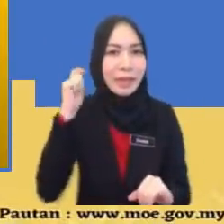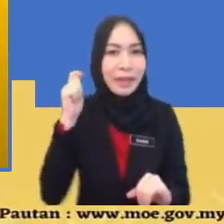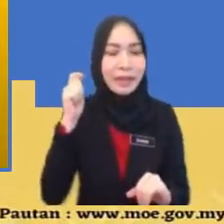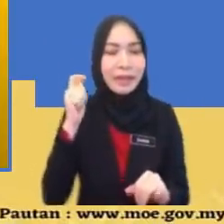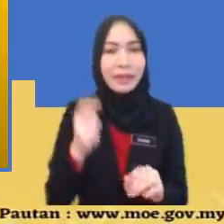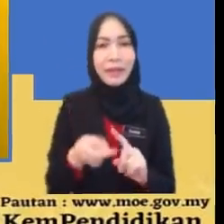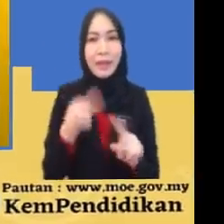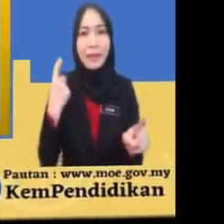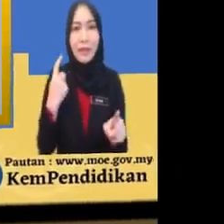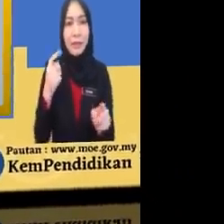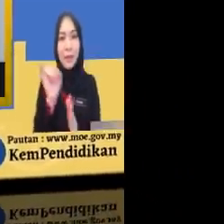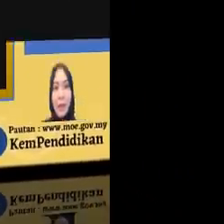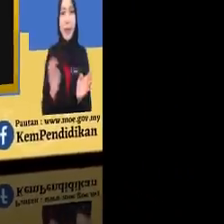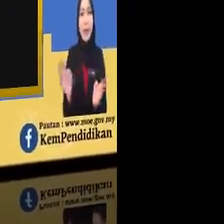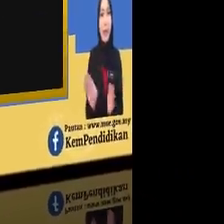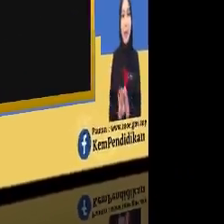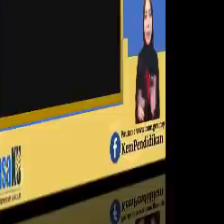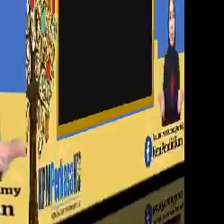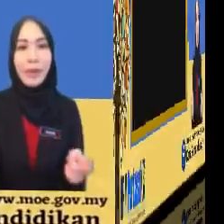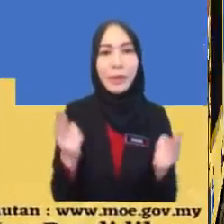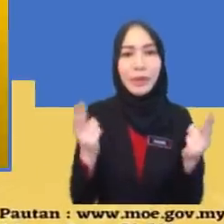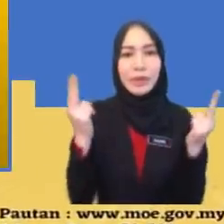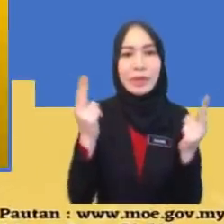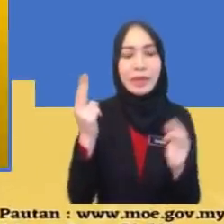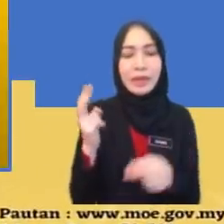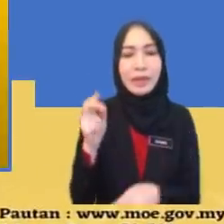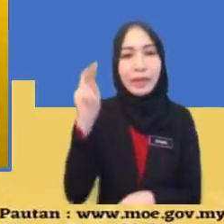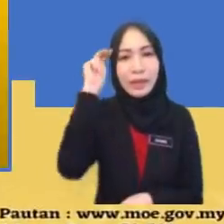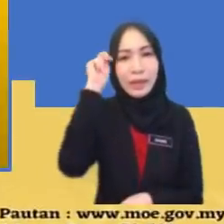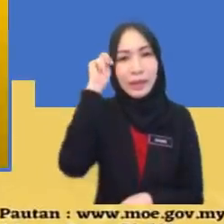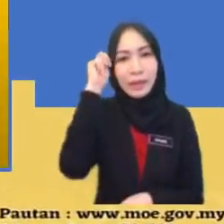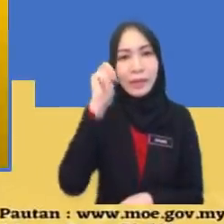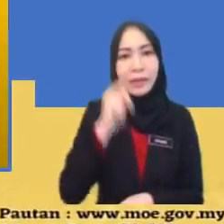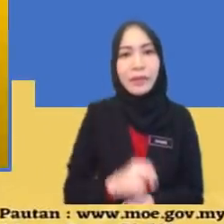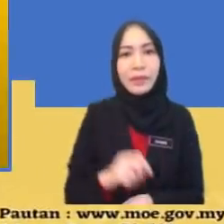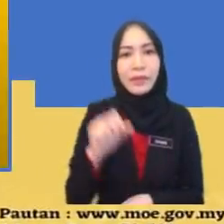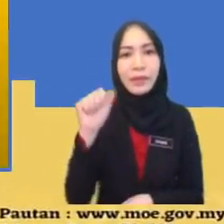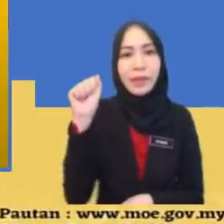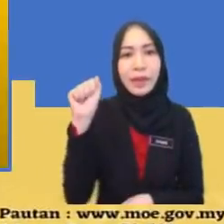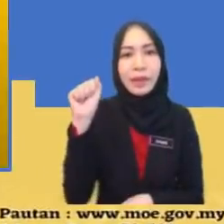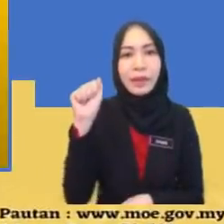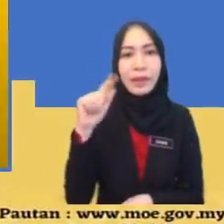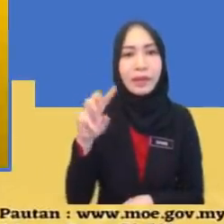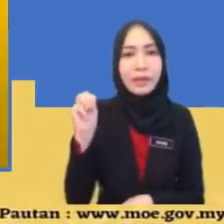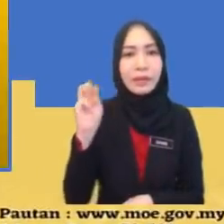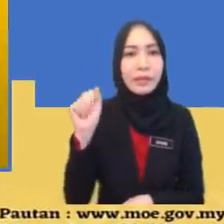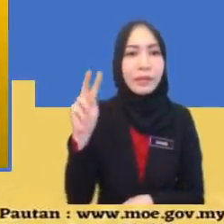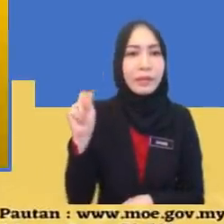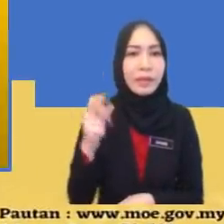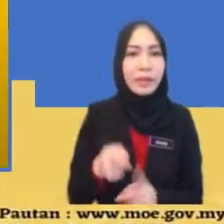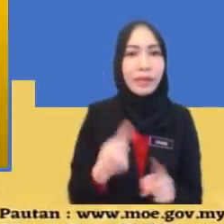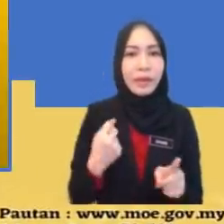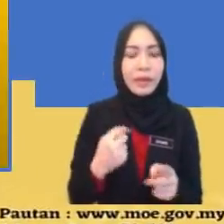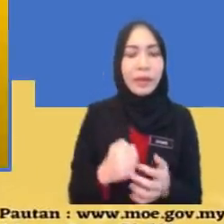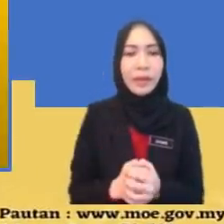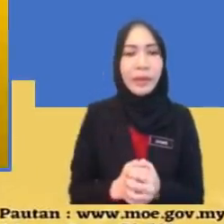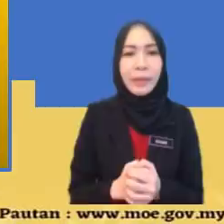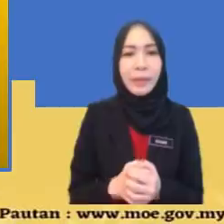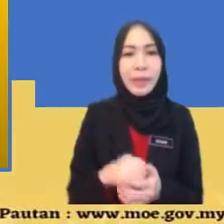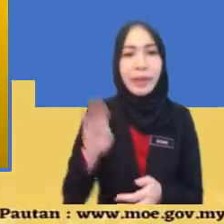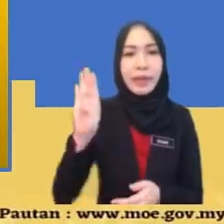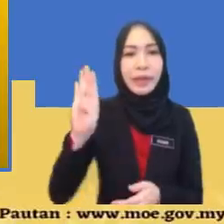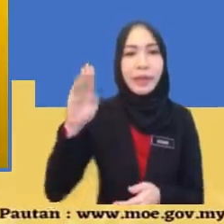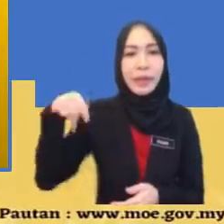berusaha Tuan Haji Asman bin Haji ada pengarah bahagian pembangunan kurikulum sebagai cantik diucapkan